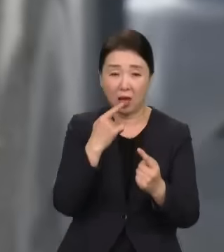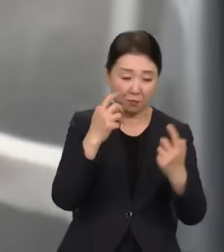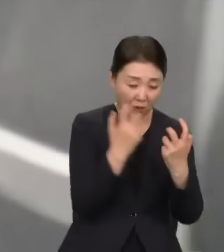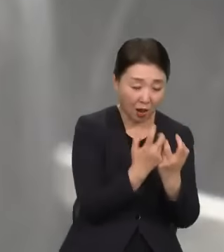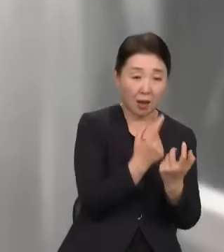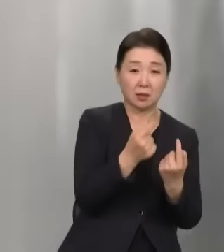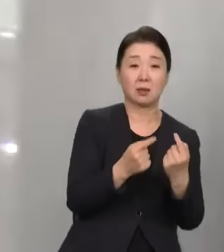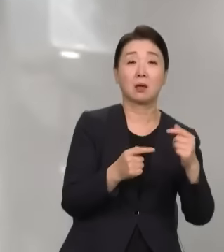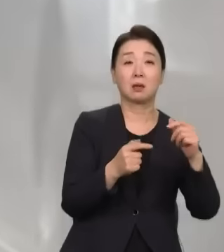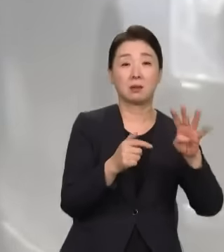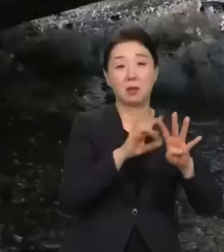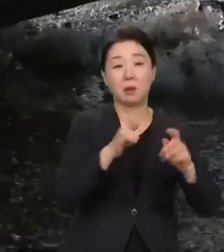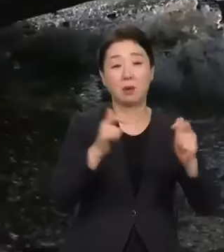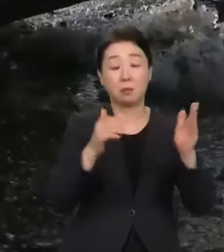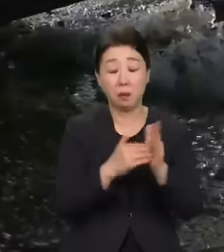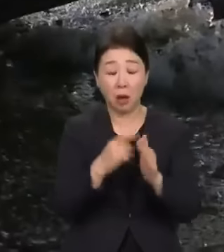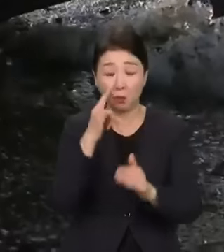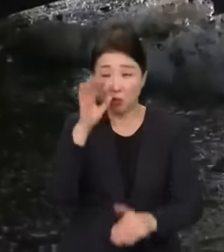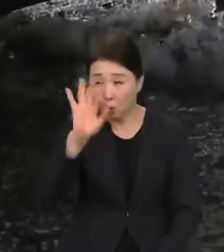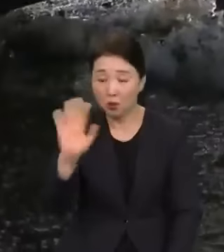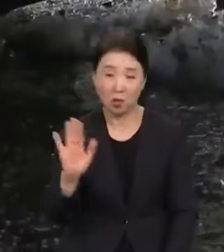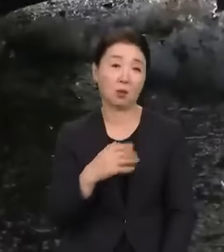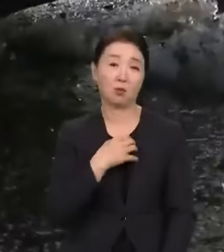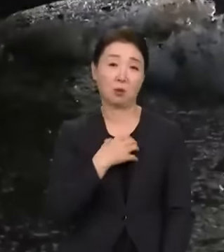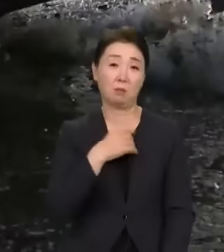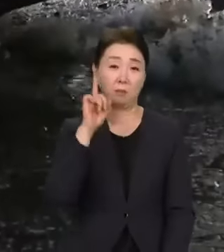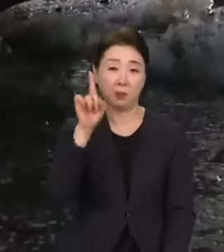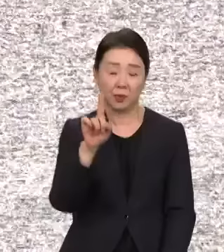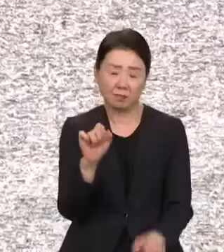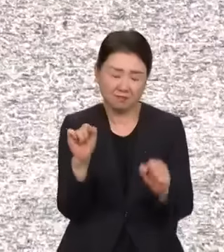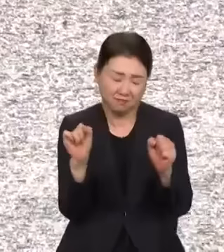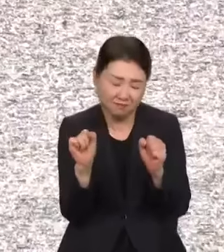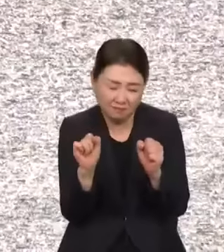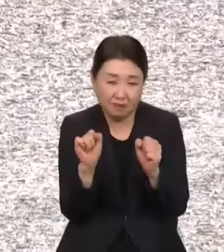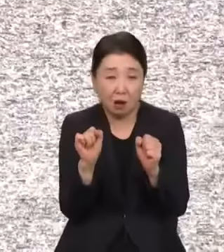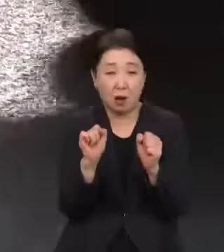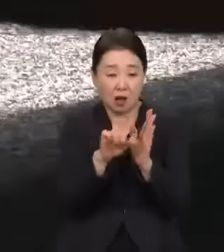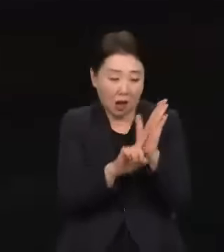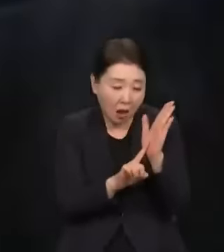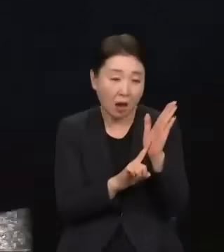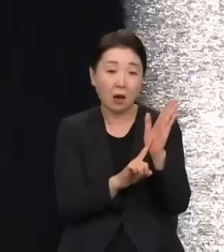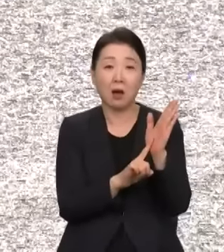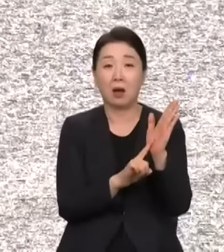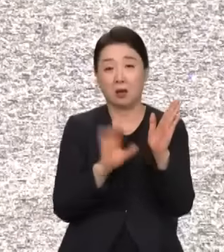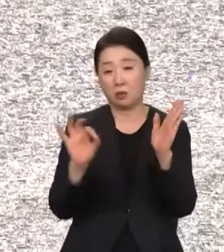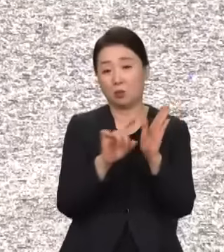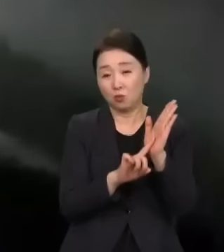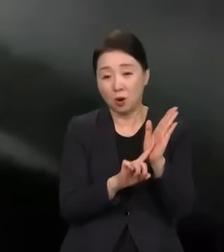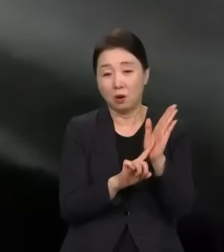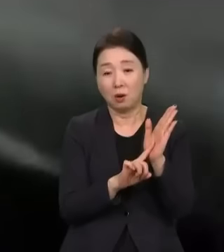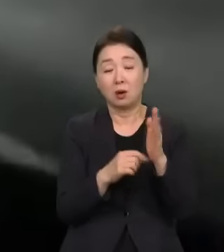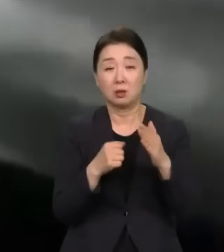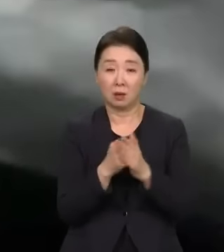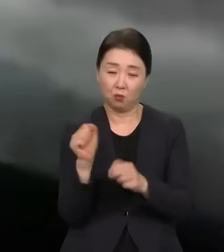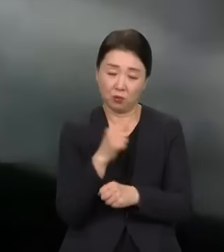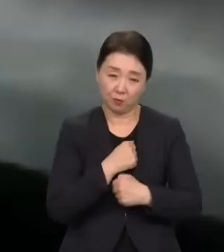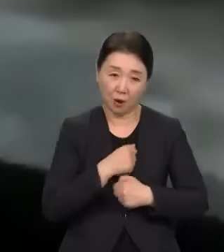눈에 잘 띄지 않아 더 위험합니다. 내일은 기습 한파가 와 기온이 오늘보다 10도가량 떨어지는 만큼